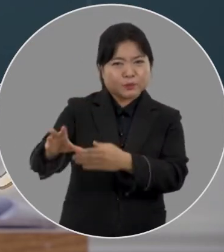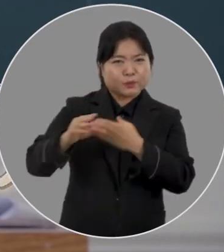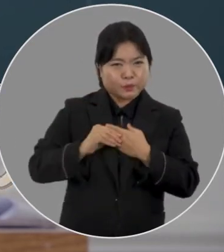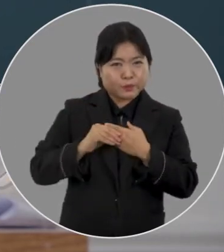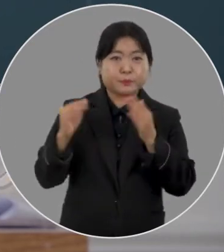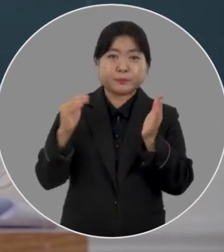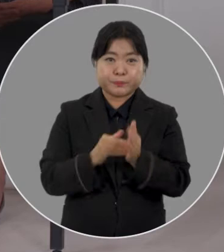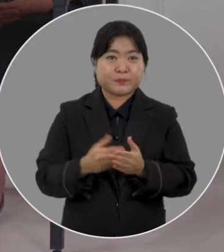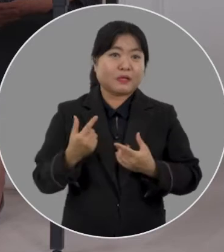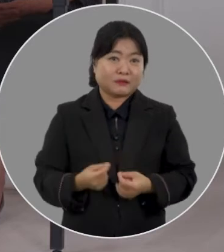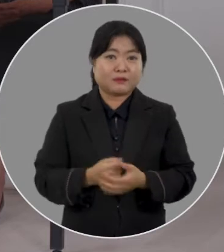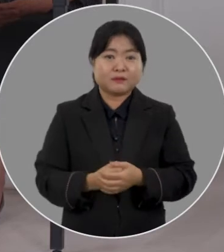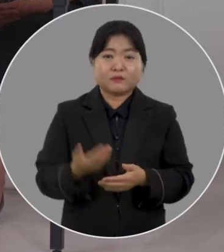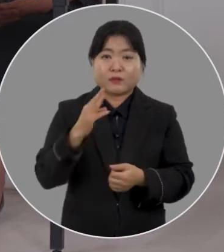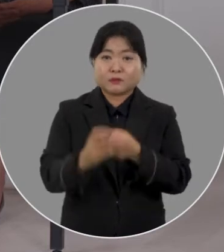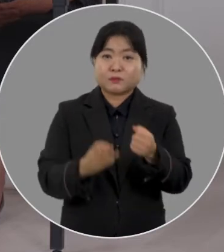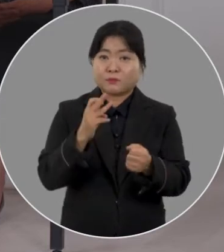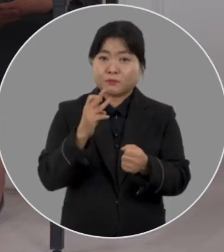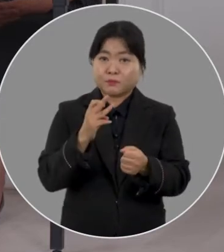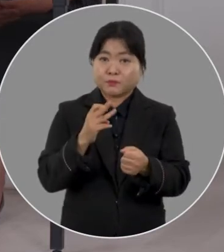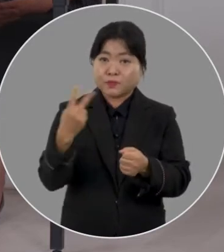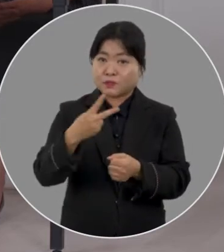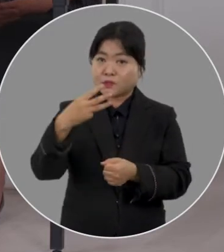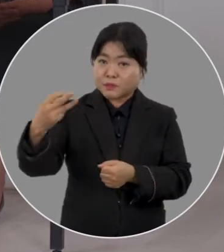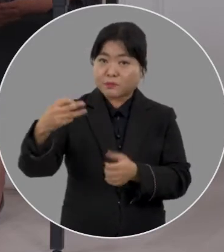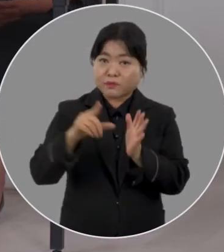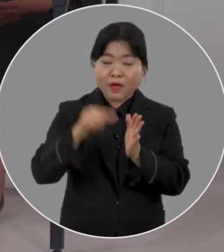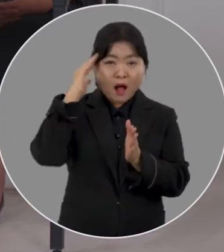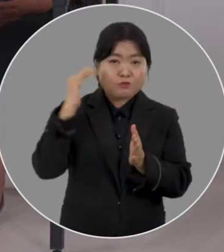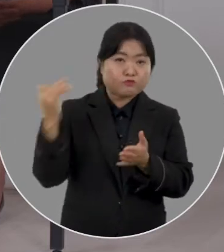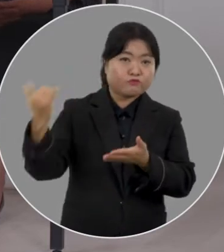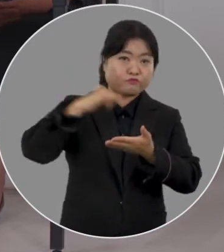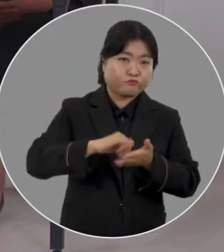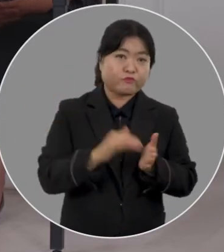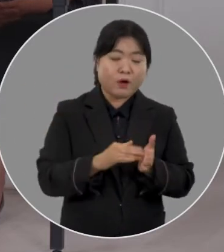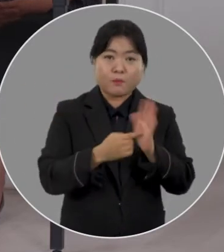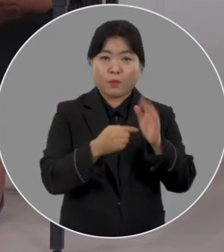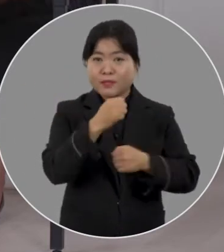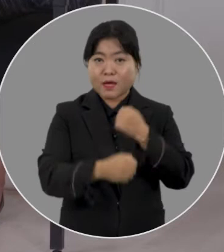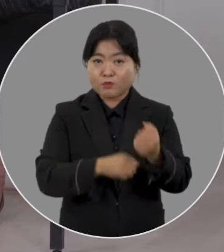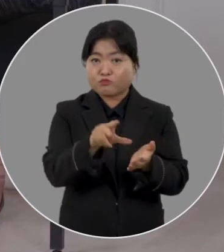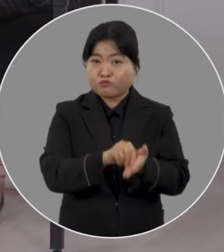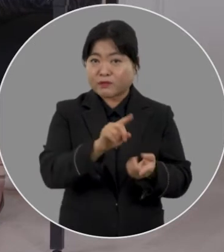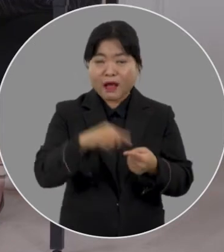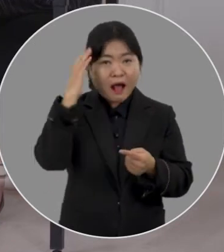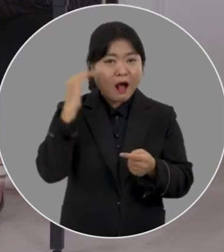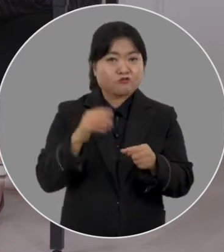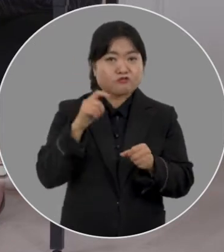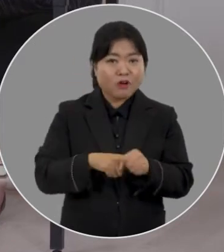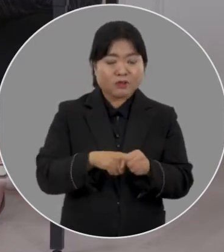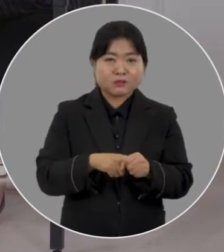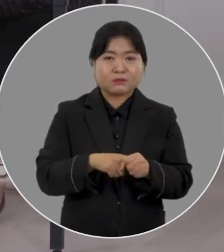체화가 됐었던 것 같아요. 근데 13년도에 제가 한국에 귀국을 해가지고 표현의 자유 문제 이제 한국적인